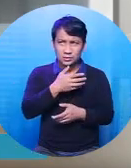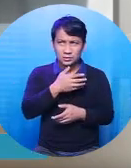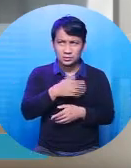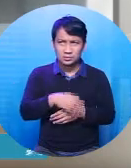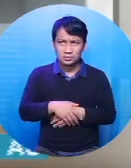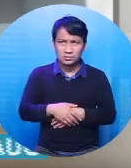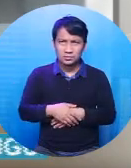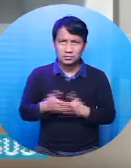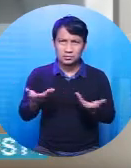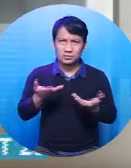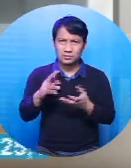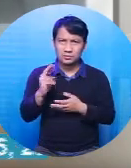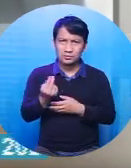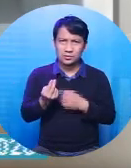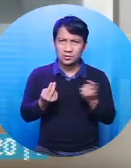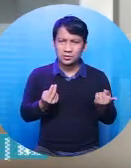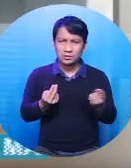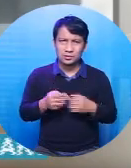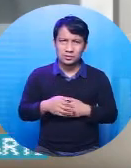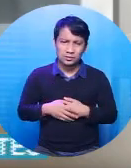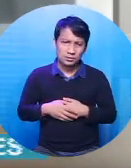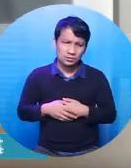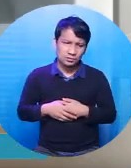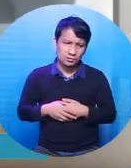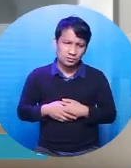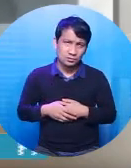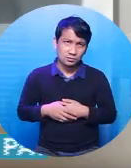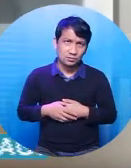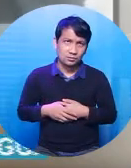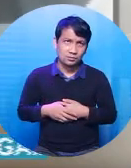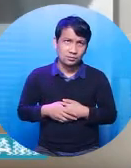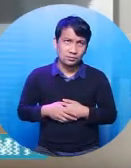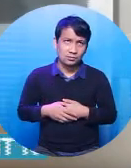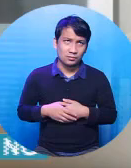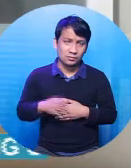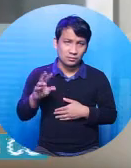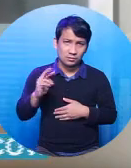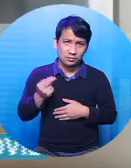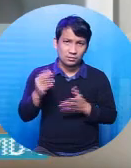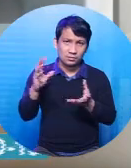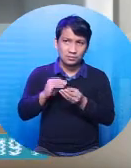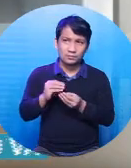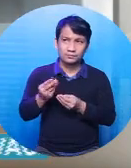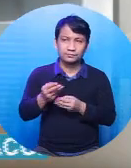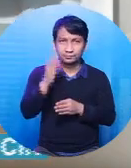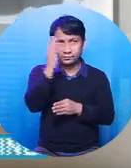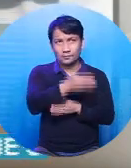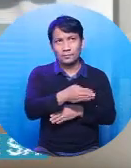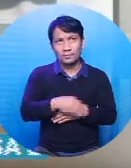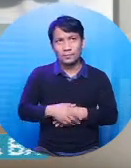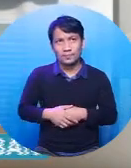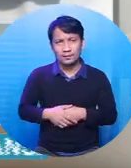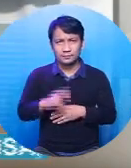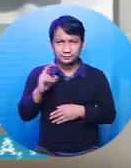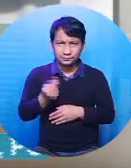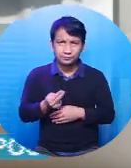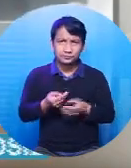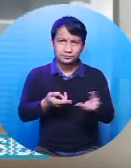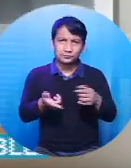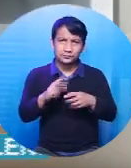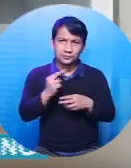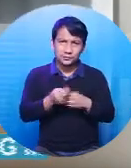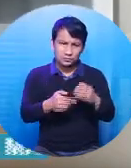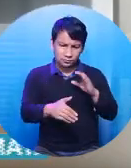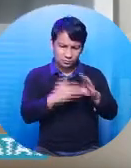nagpapadala? When was this? Sir, ma'am, please, ma'am, ubos ng oras. Direct to the point. Kailan yung punto sir, na sinabihan